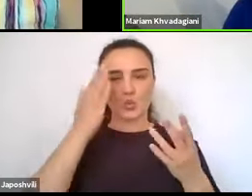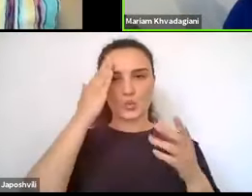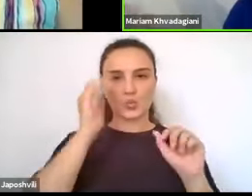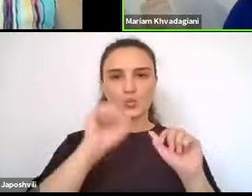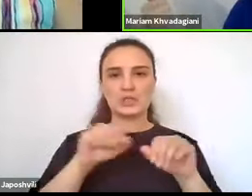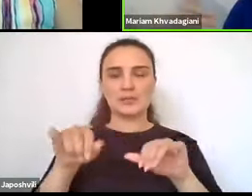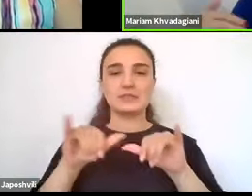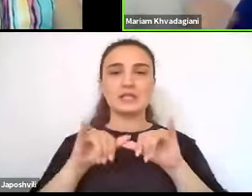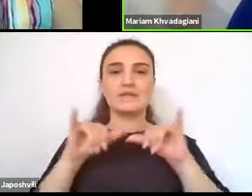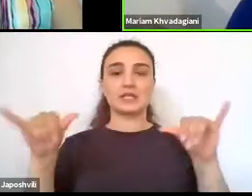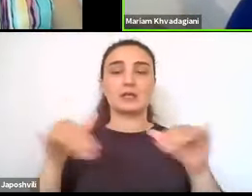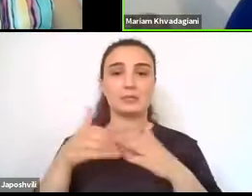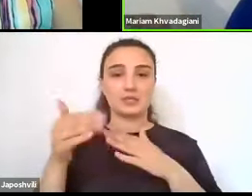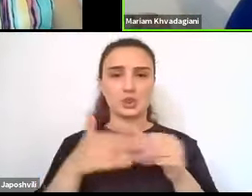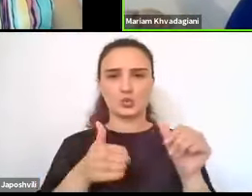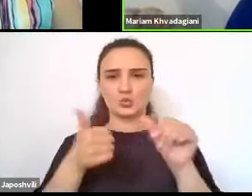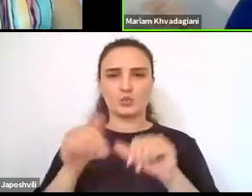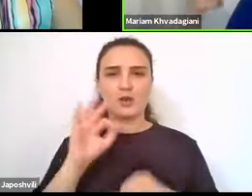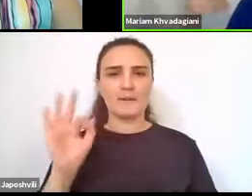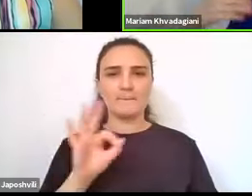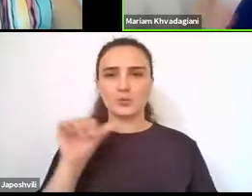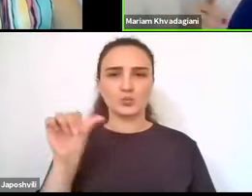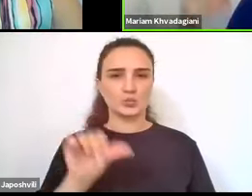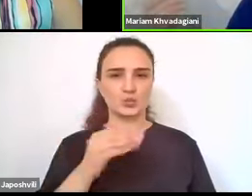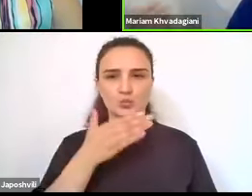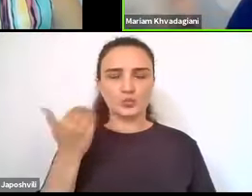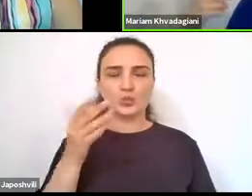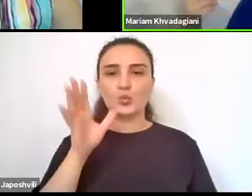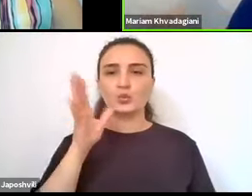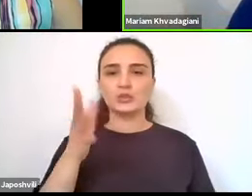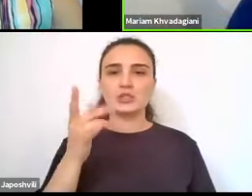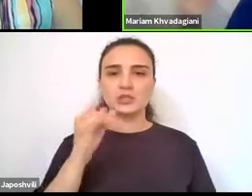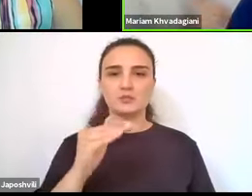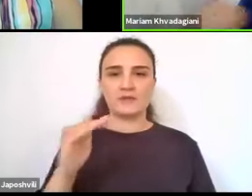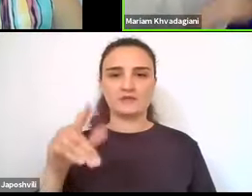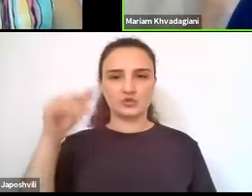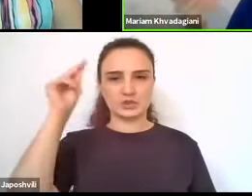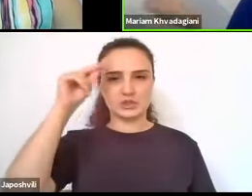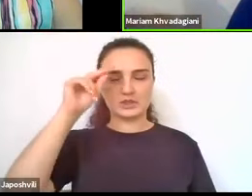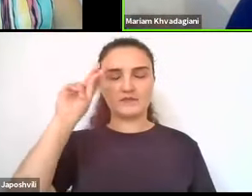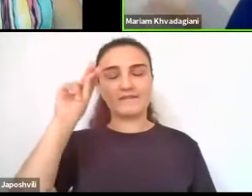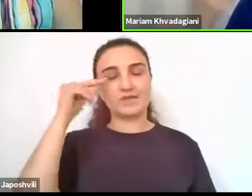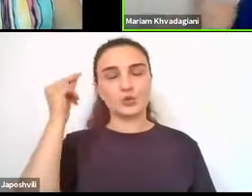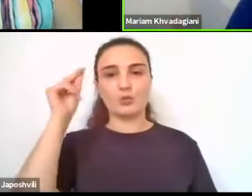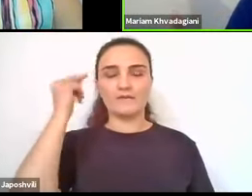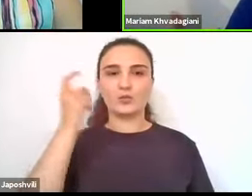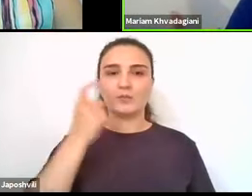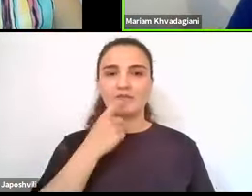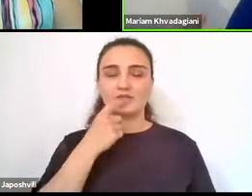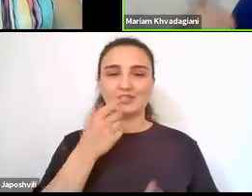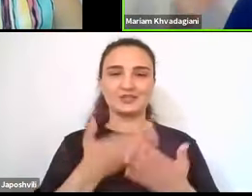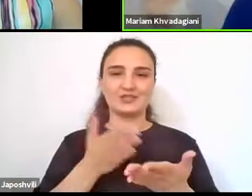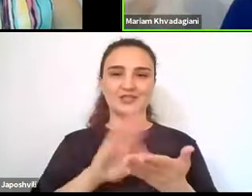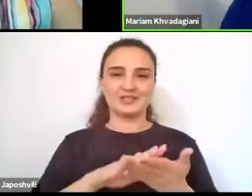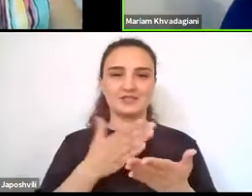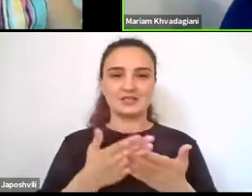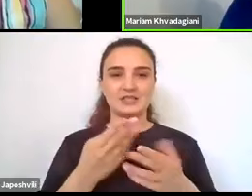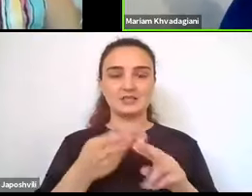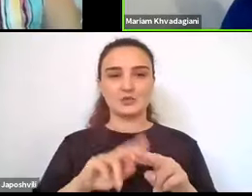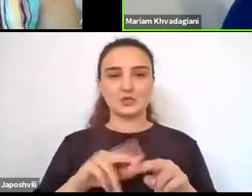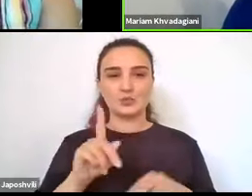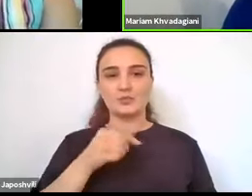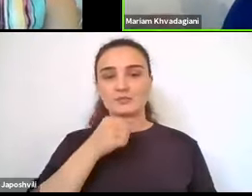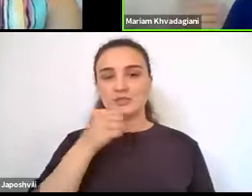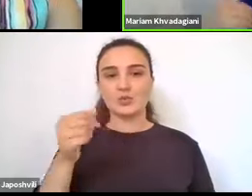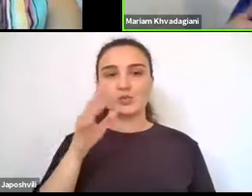განვითარებას ახდენს, ხო? არაფერი არ არის ცუდი იმაში, თუ 5 წლის ბავშვი ისწავლის ვითომ კვერცხის შეწვას, იმიტომ რომ